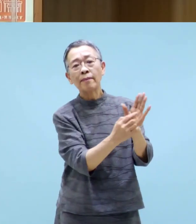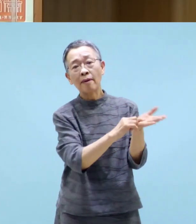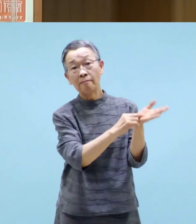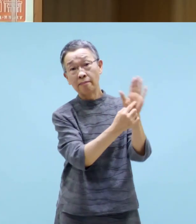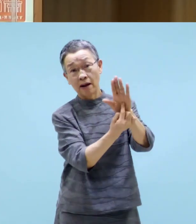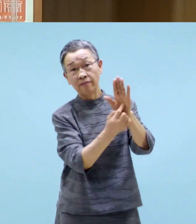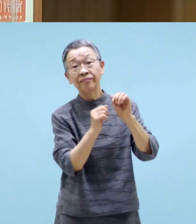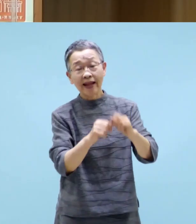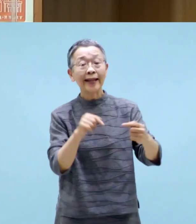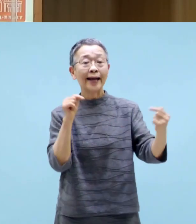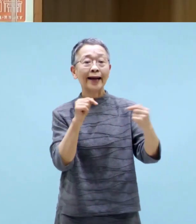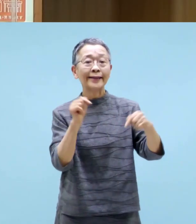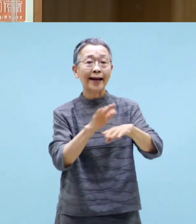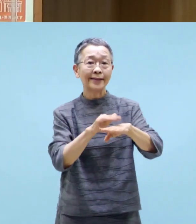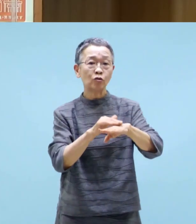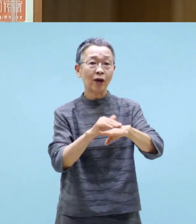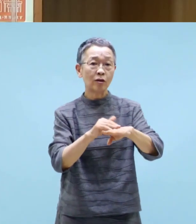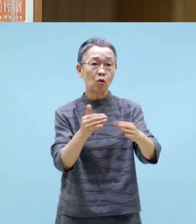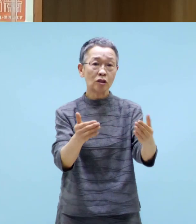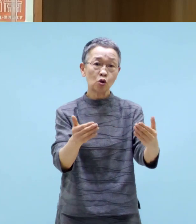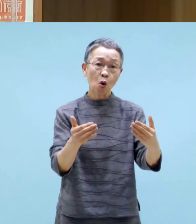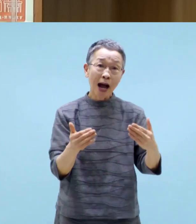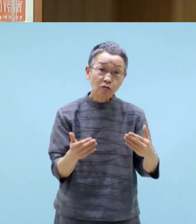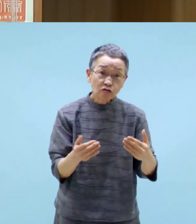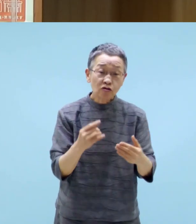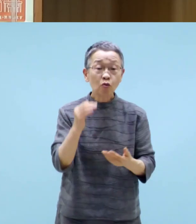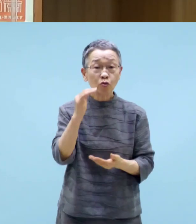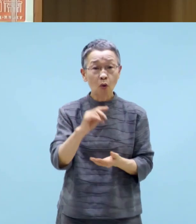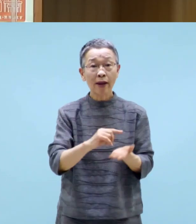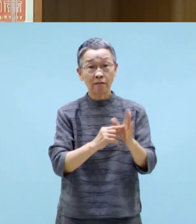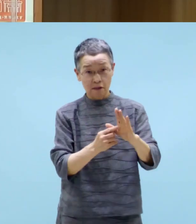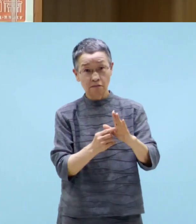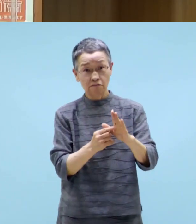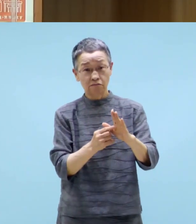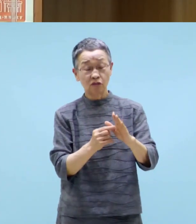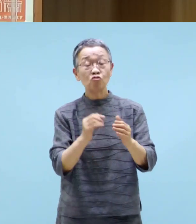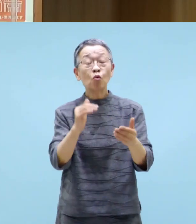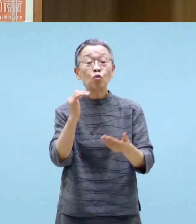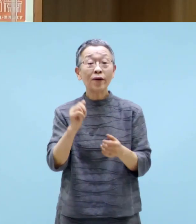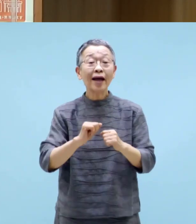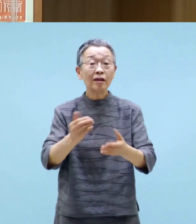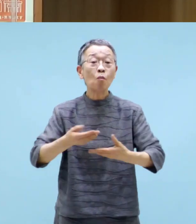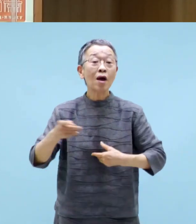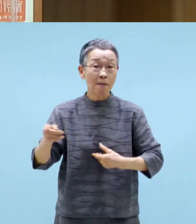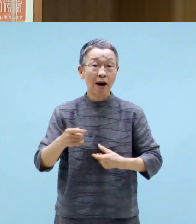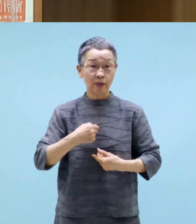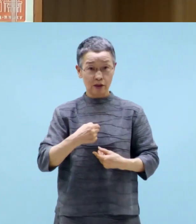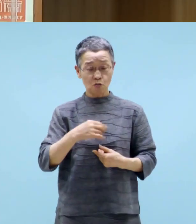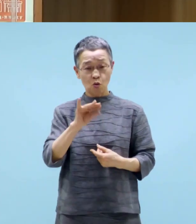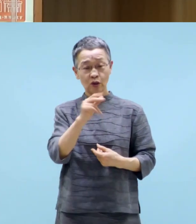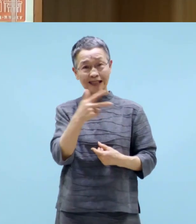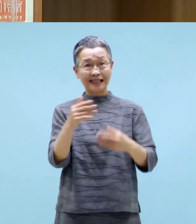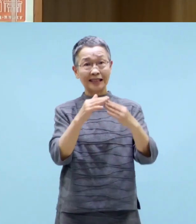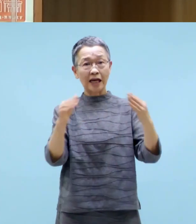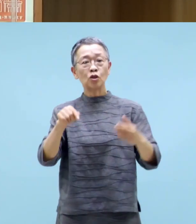策の検討っていうのがする必要があるんじゃないかと思いますし、これちょっと知事会でも提案できたらしたいなと思います。